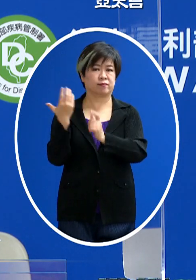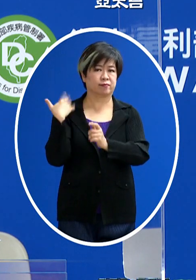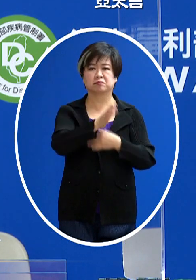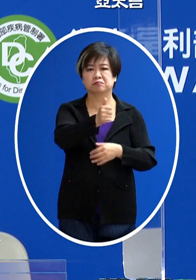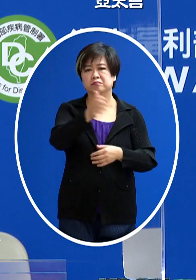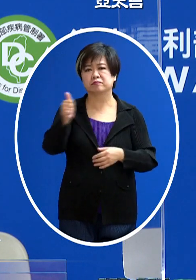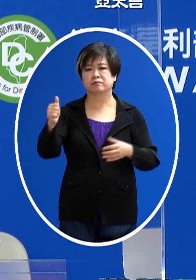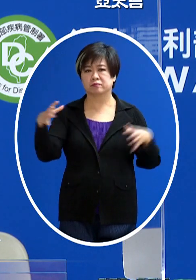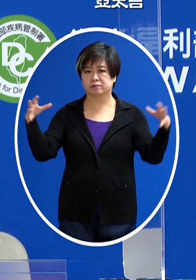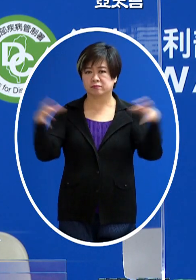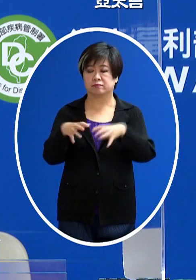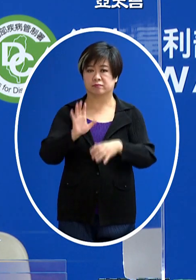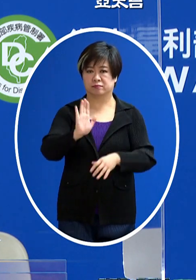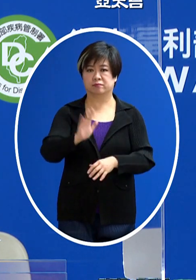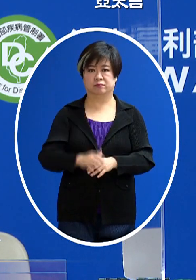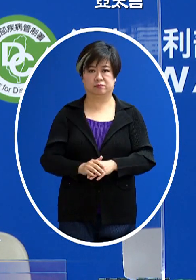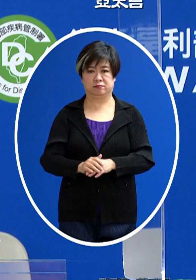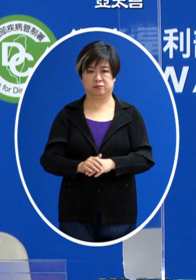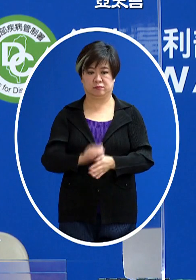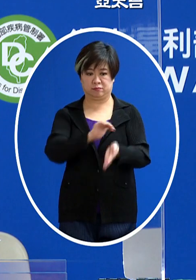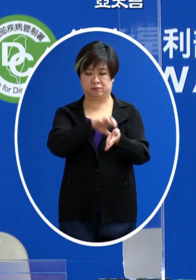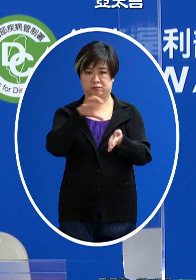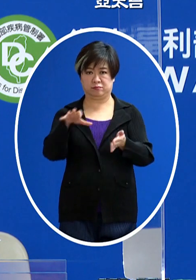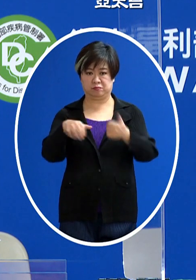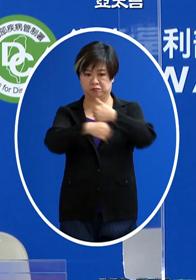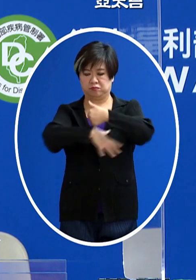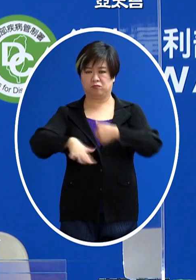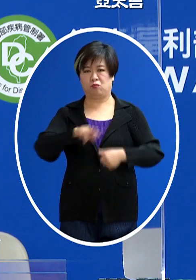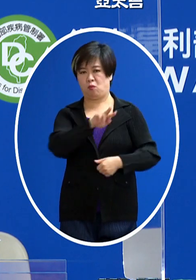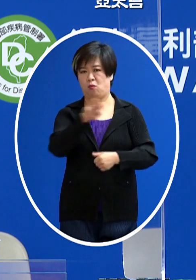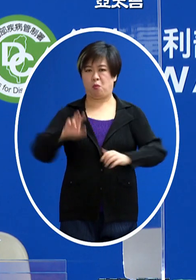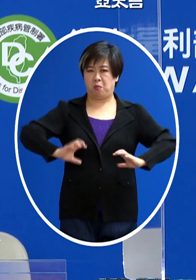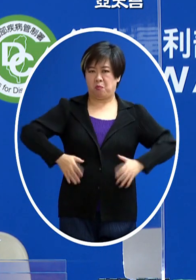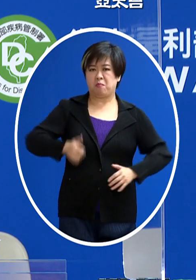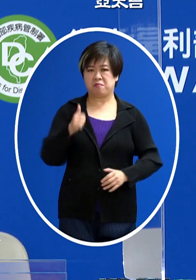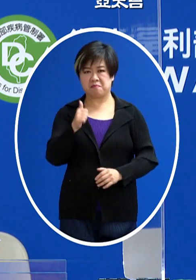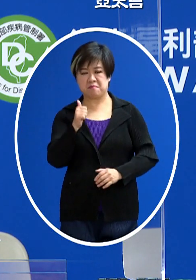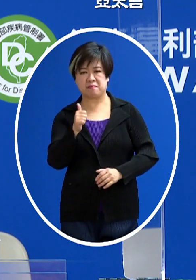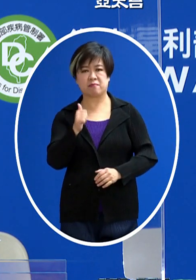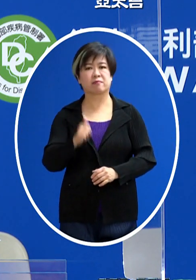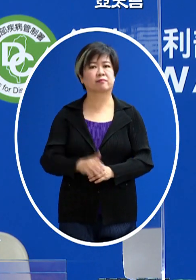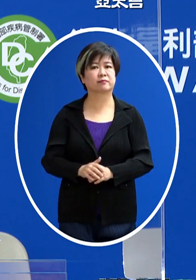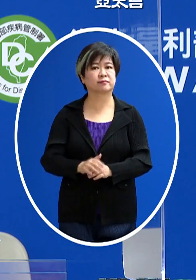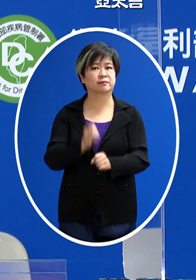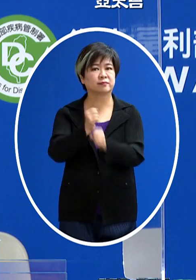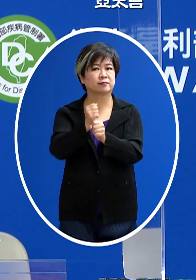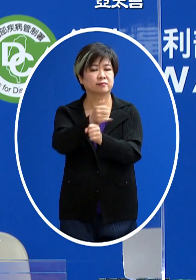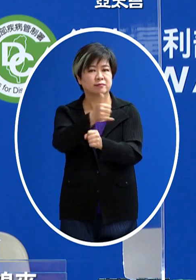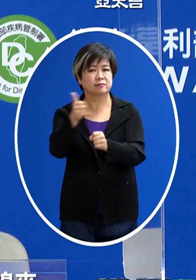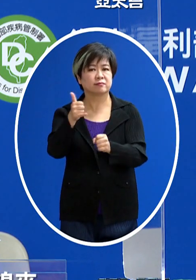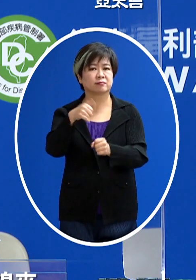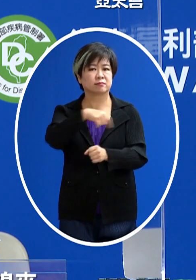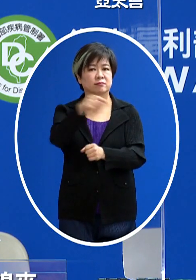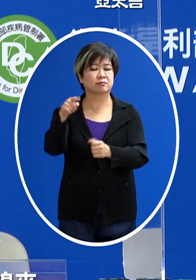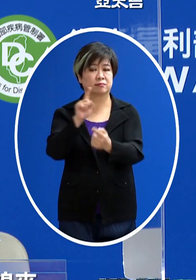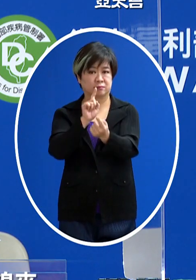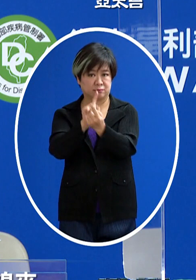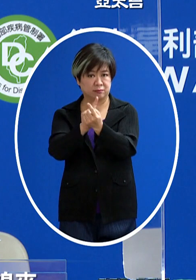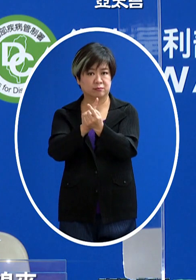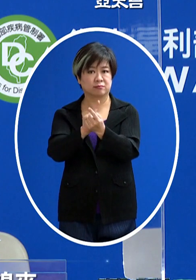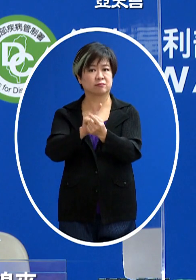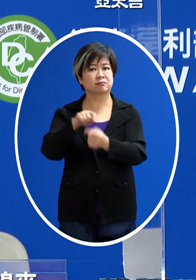量能。布桃的士气看起来非常的高，那整体人员都对于就是说开始要